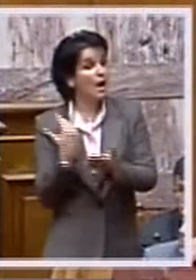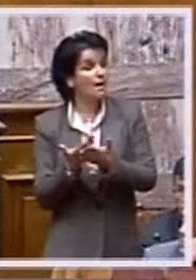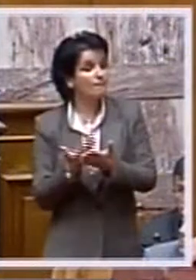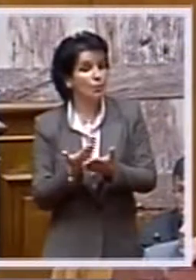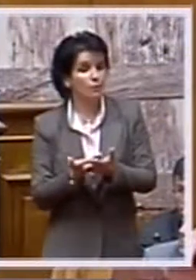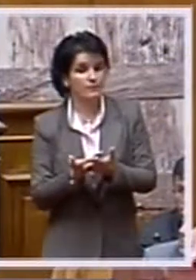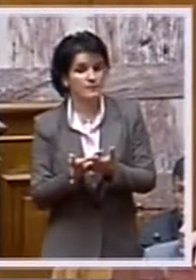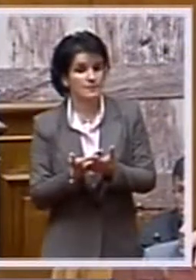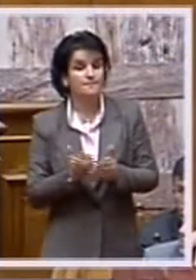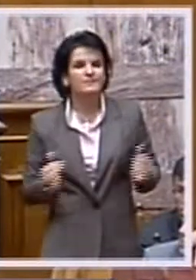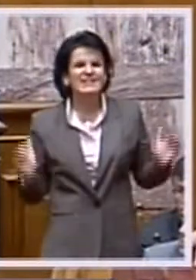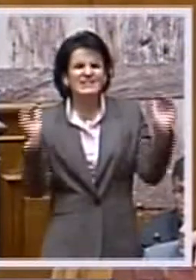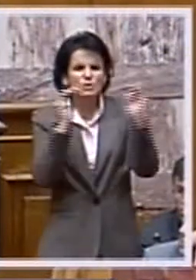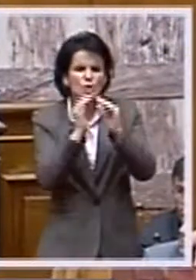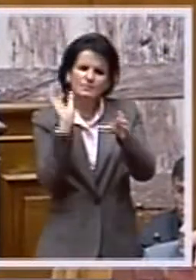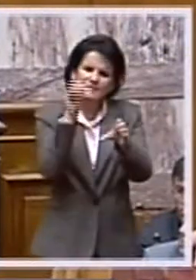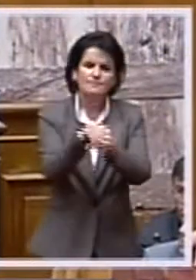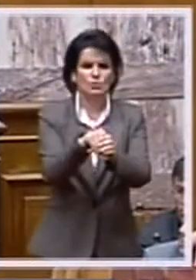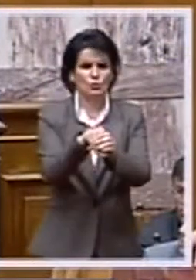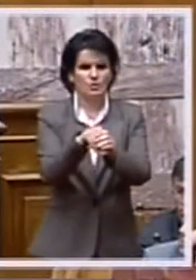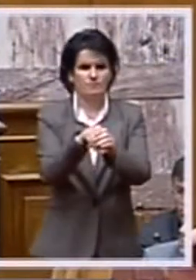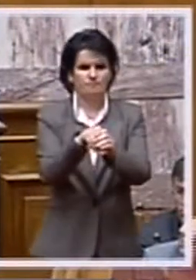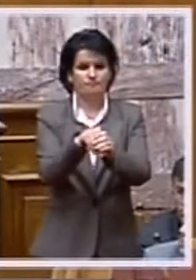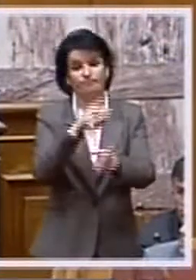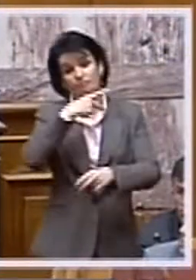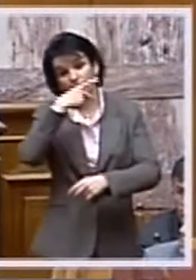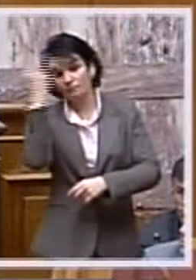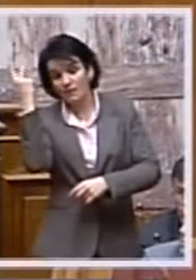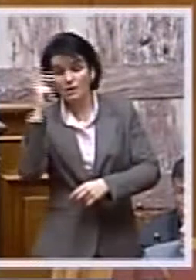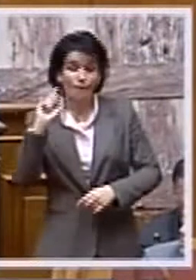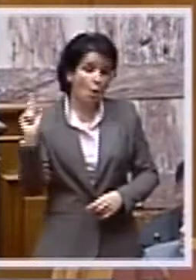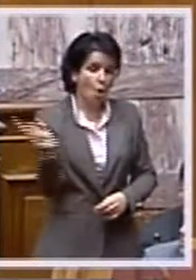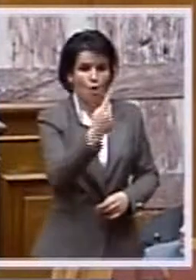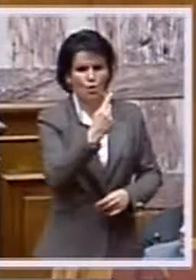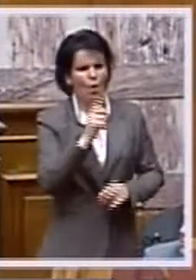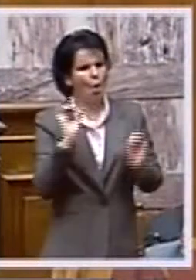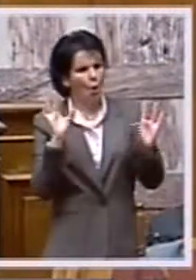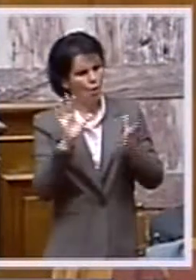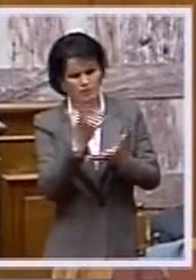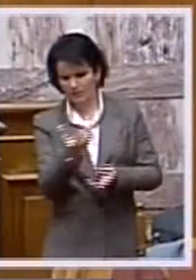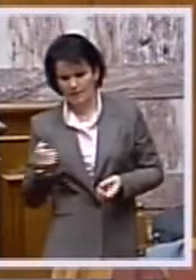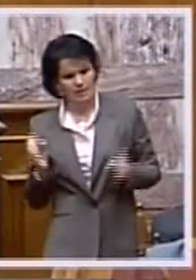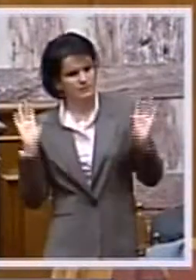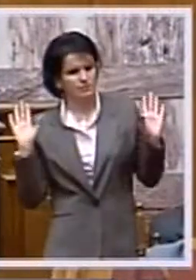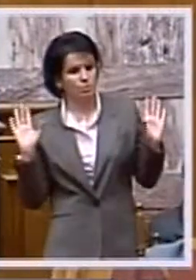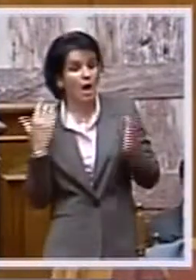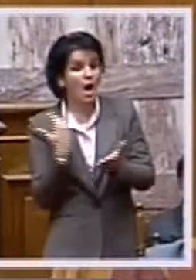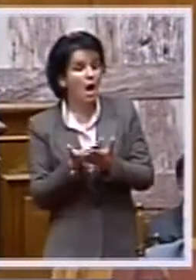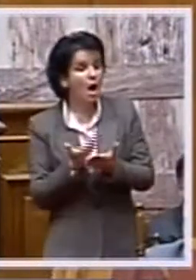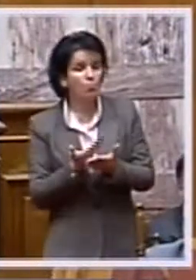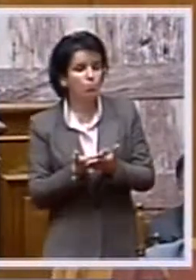ότι η ισότιμη συμμετοχή είναι δικαίωμα όλων χωρίς καμία απολύτως εξαίρεση. Αποδεικνύει